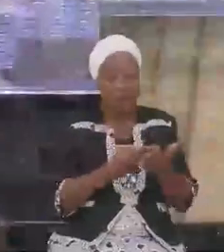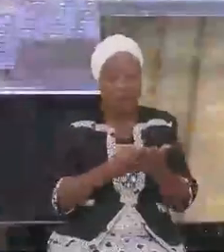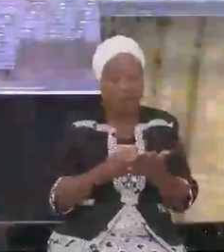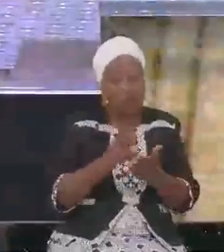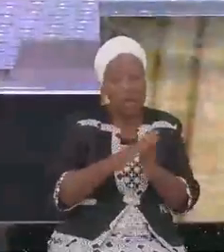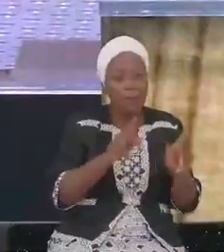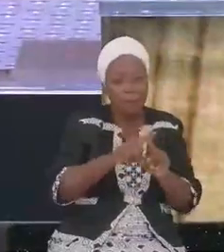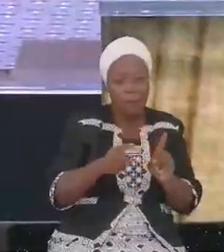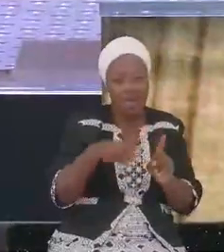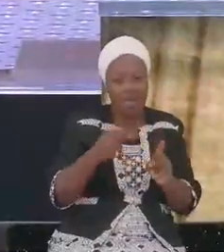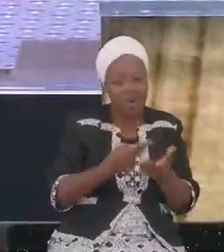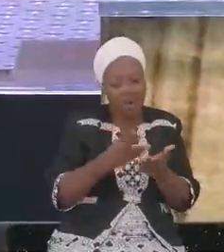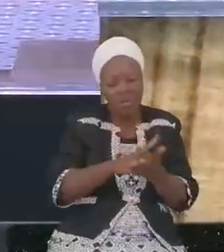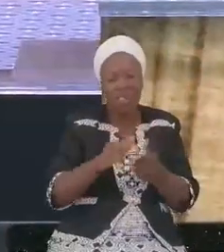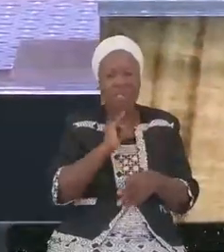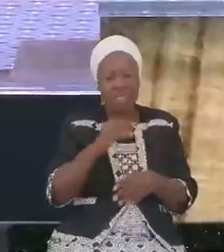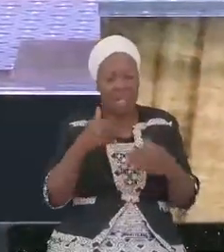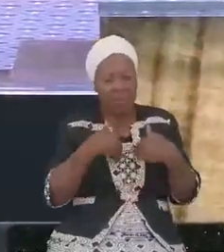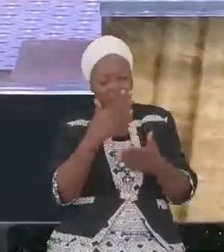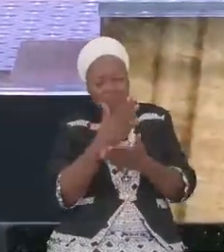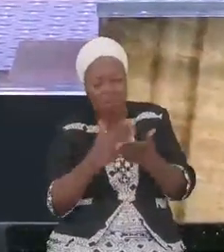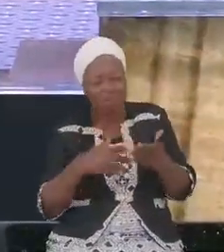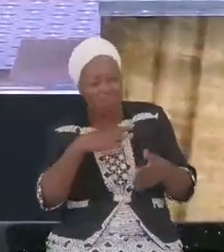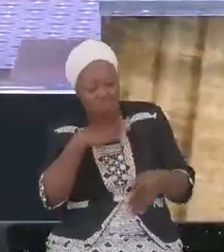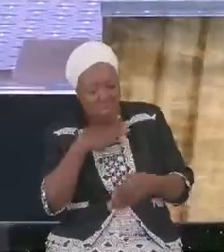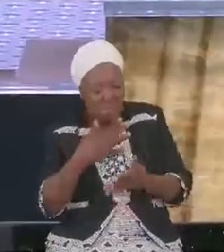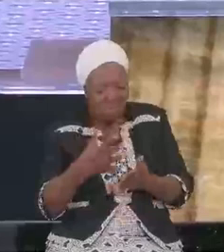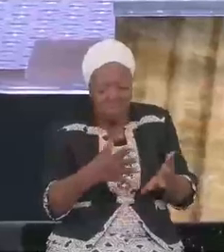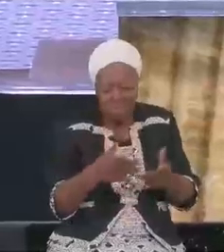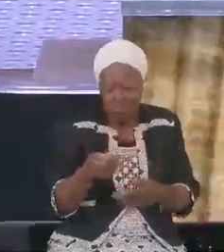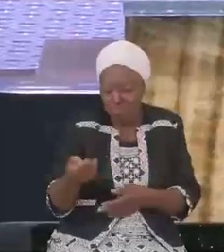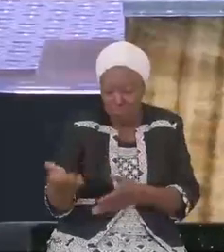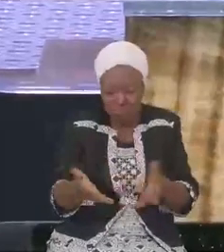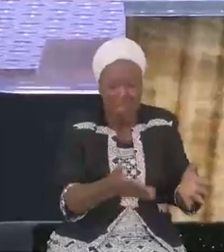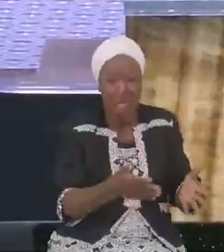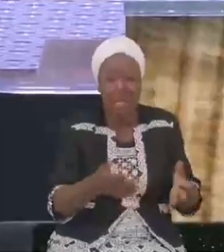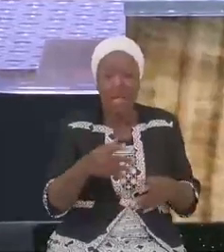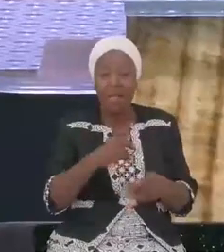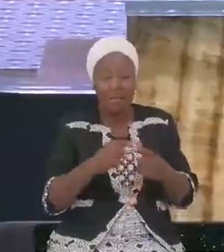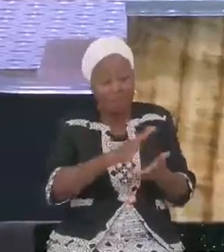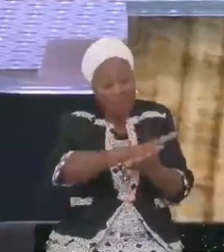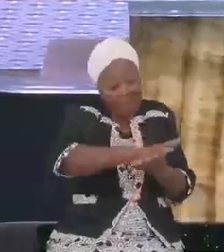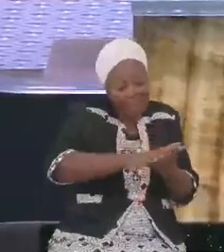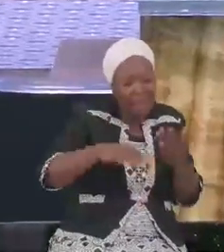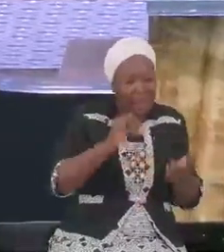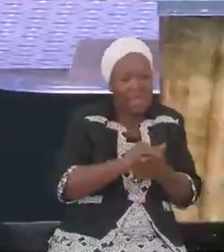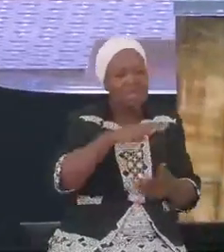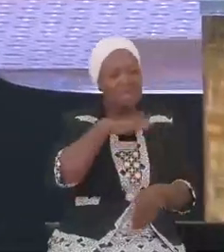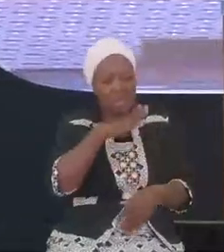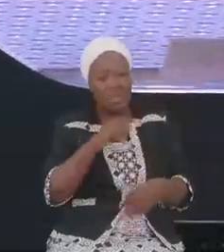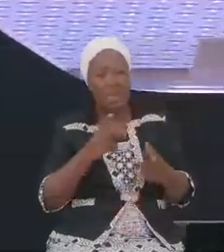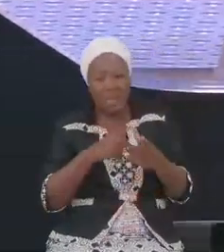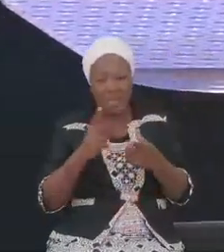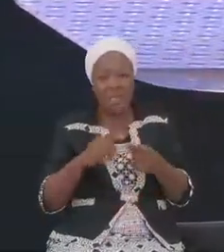c'est la sainteté mais qui a de la poussière. Donc il faut épousseter cela.